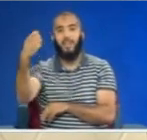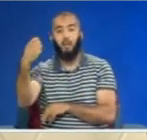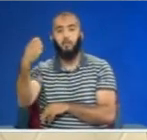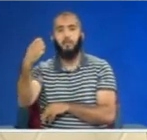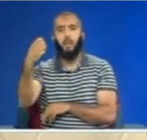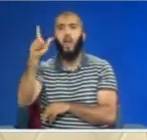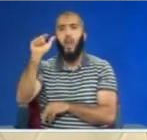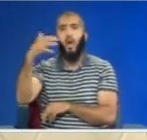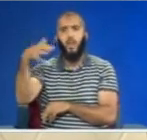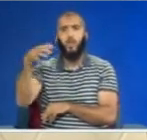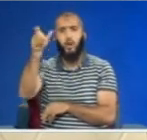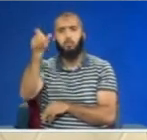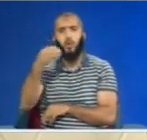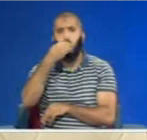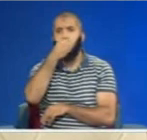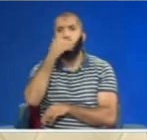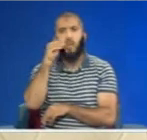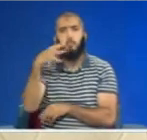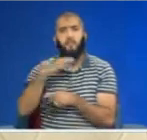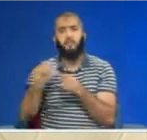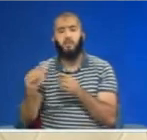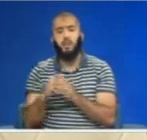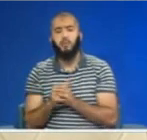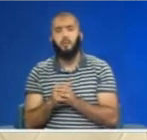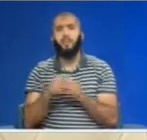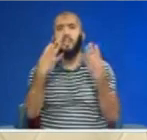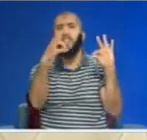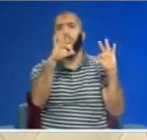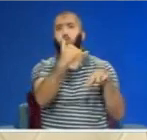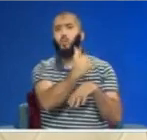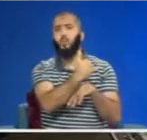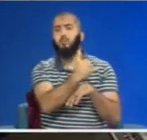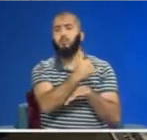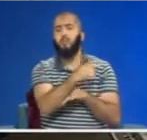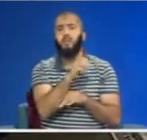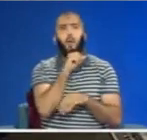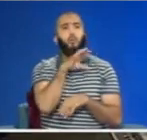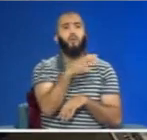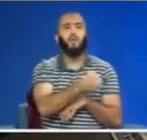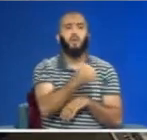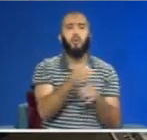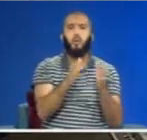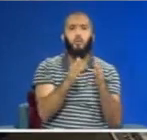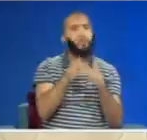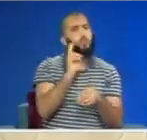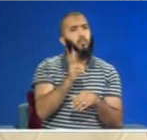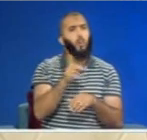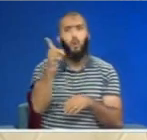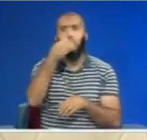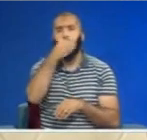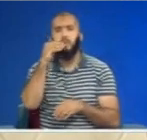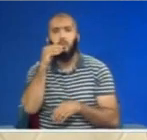عليه السلام والمؤمنين معه من بطش فرعون وهامان، فقال: أنحن أحق